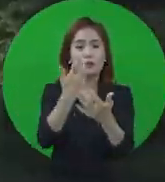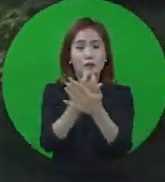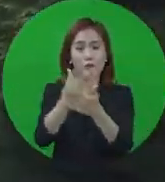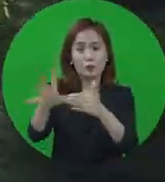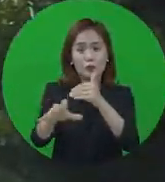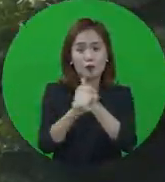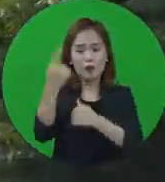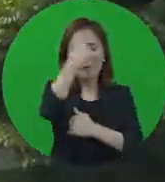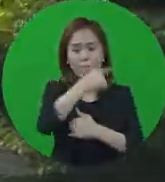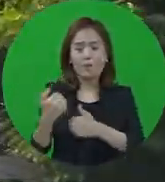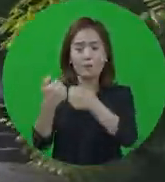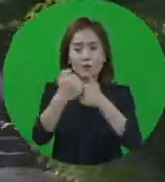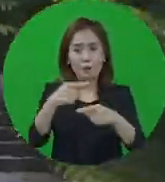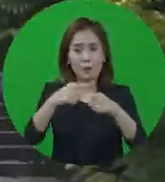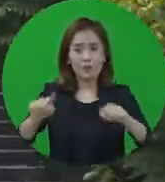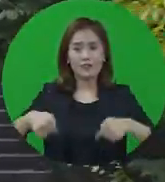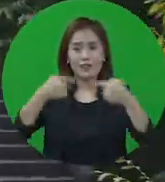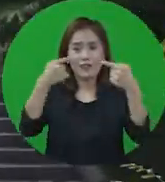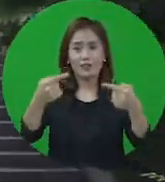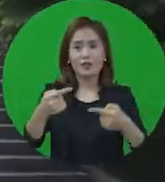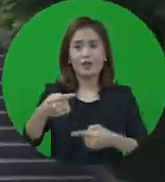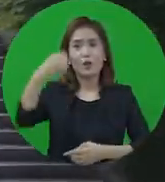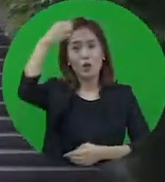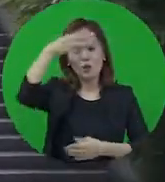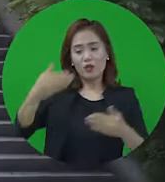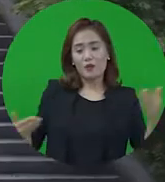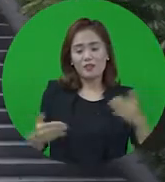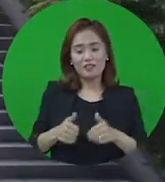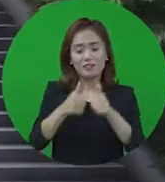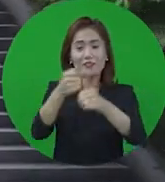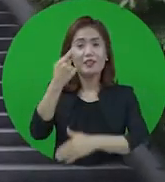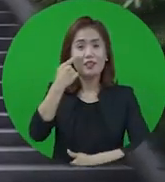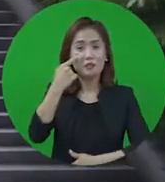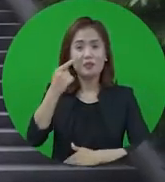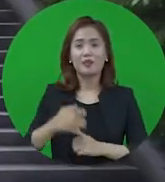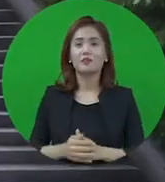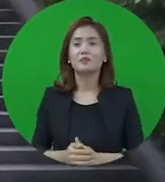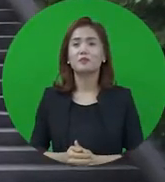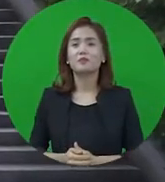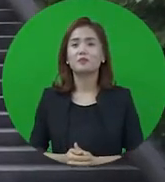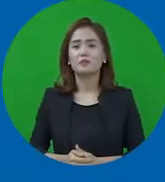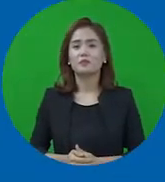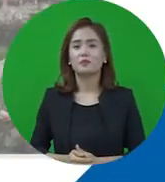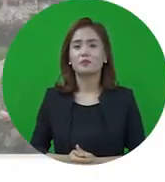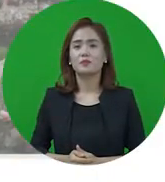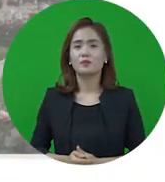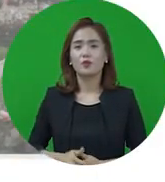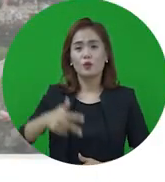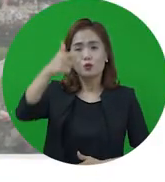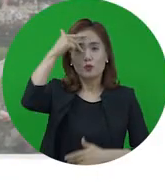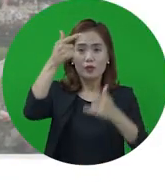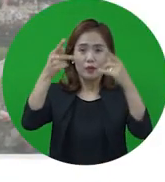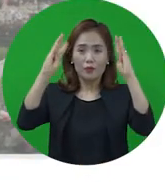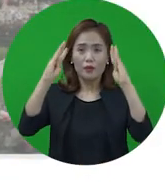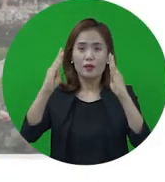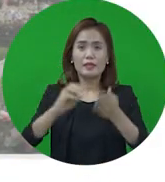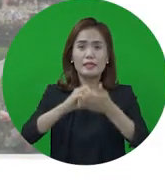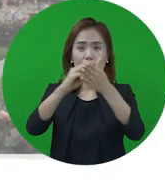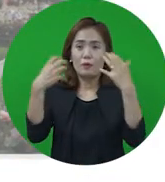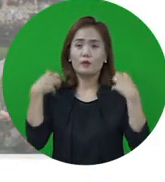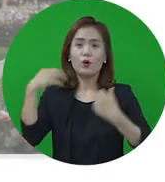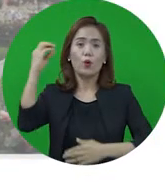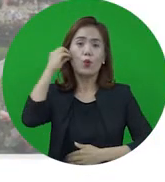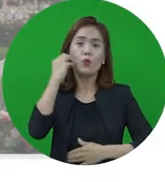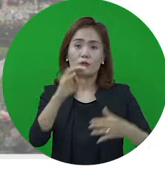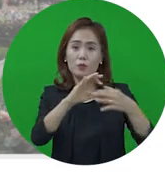조선대학교 학생부 종합전형 면접평가에 참여하는 수험생 민지를 따라가 볼까요? 먼저 조선대학교